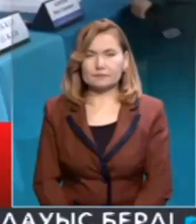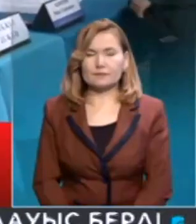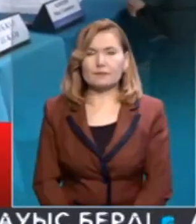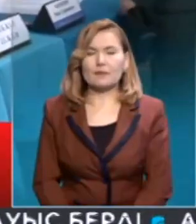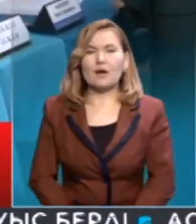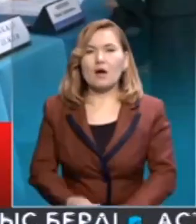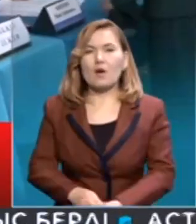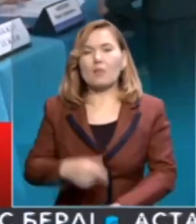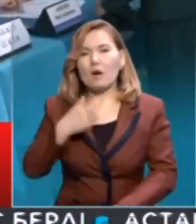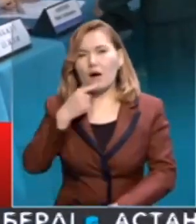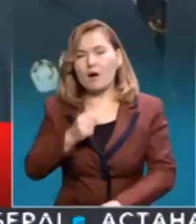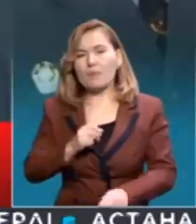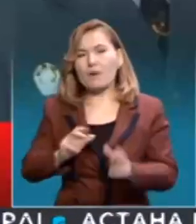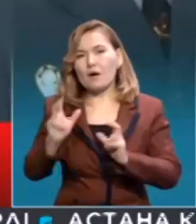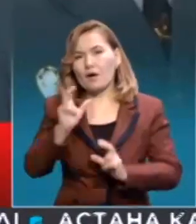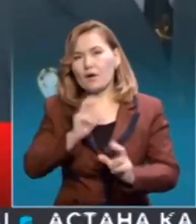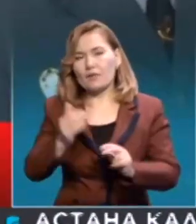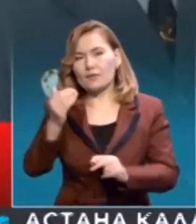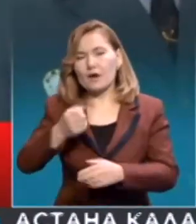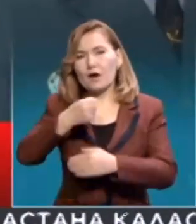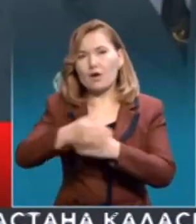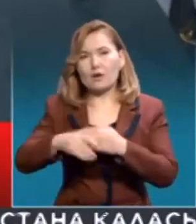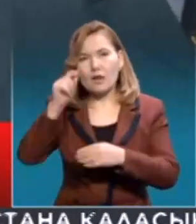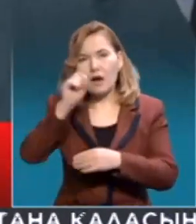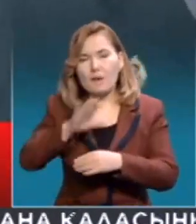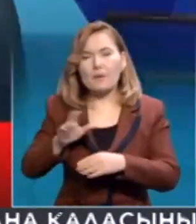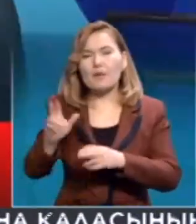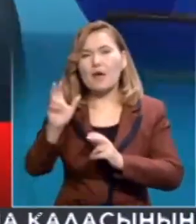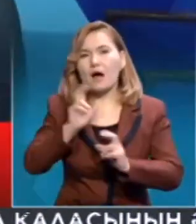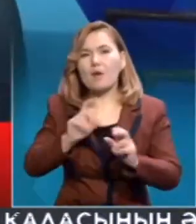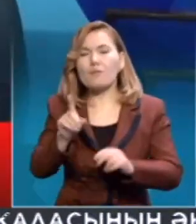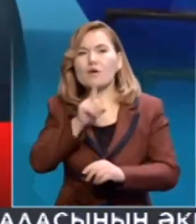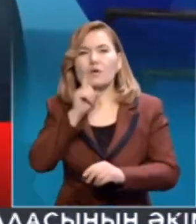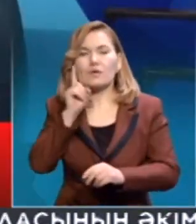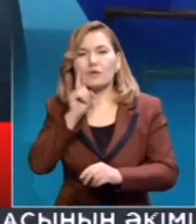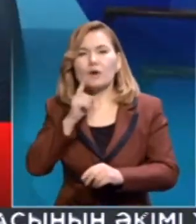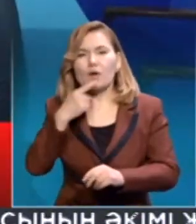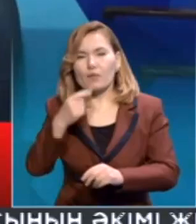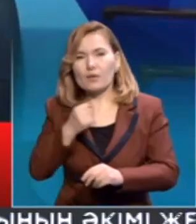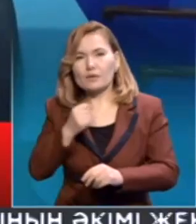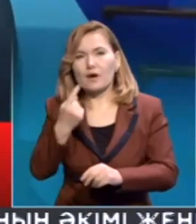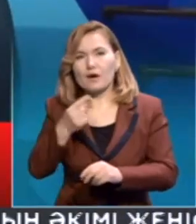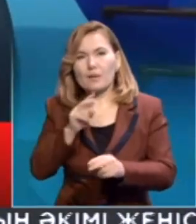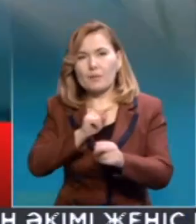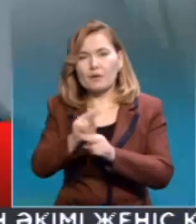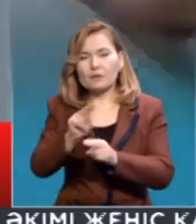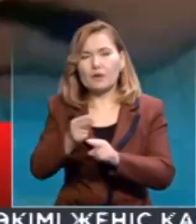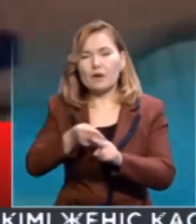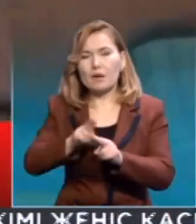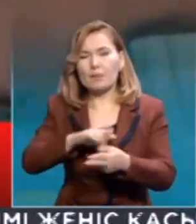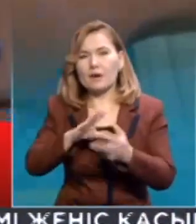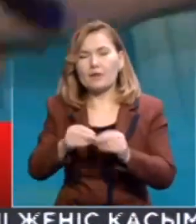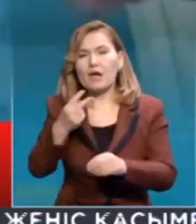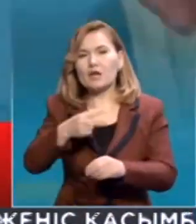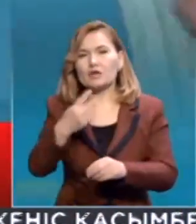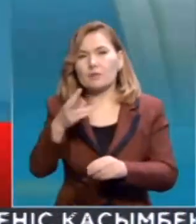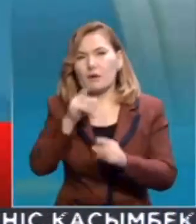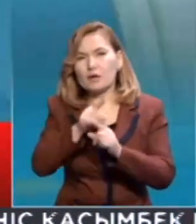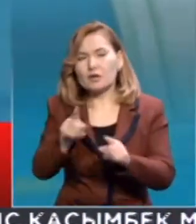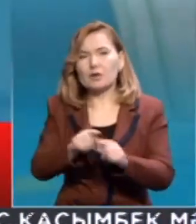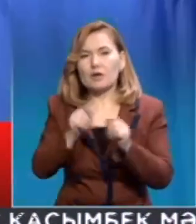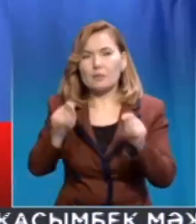Бұл әскери жоғары оқу орны Орта Азия бойынша офицер инженерлер дайындайтын жалғыз білім ордасы. Құрылғанына 22 жыл толған әскери